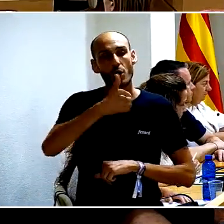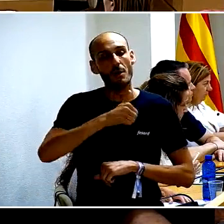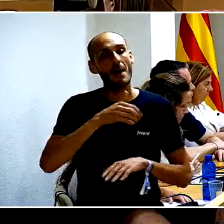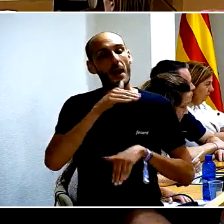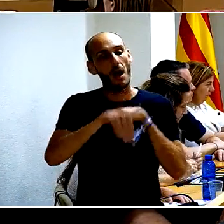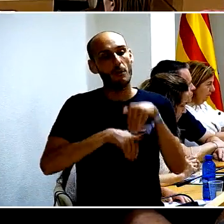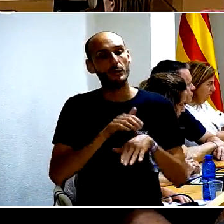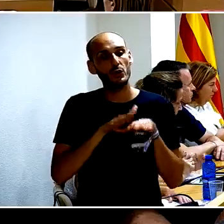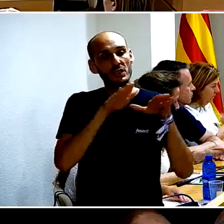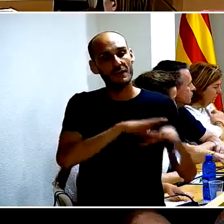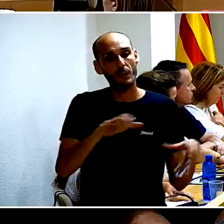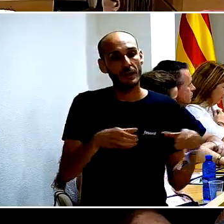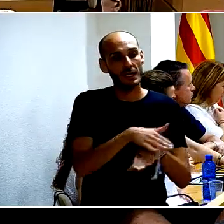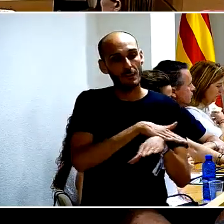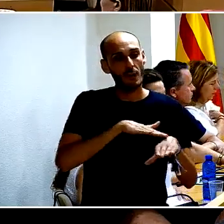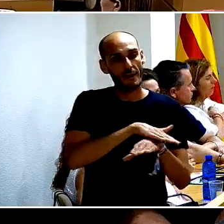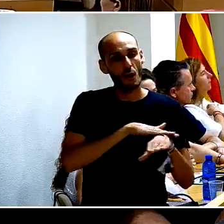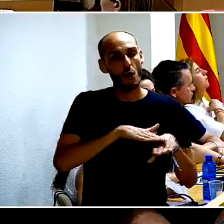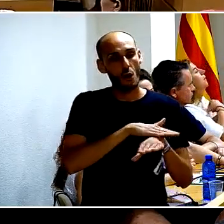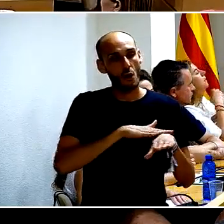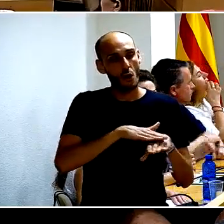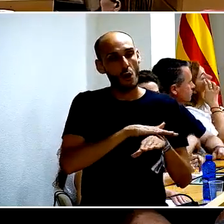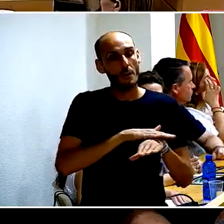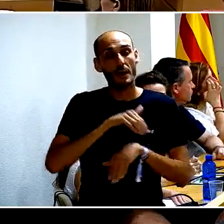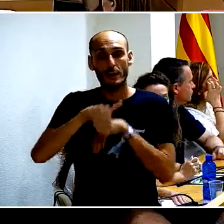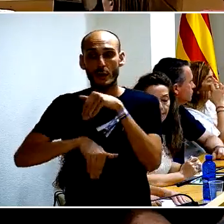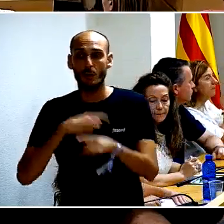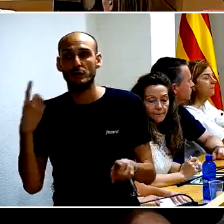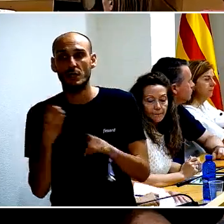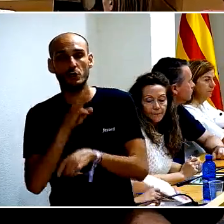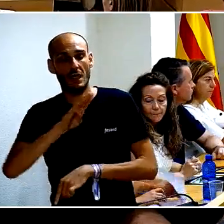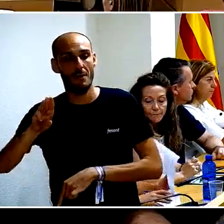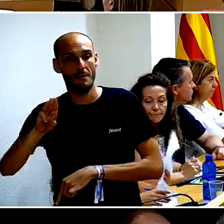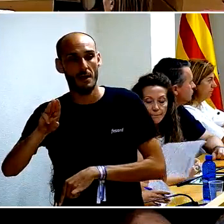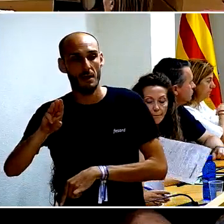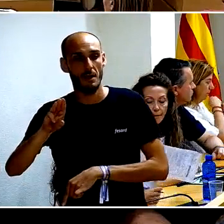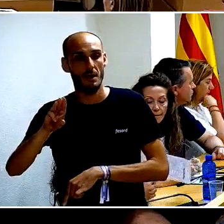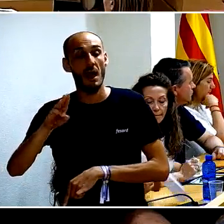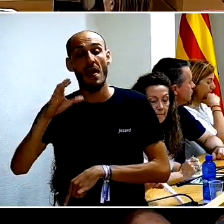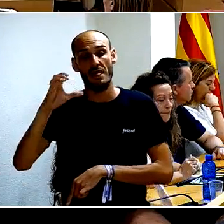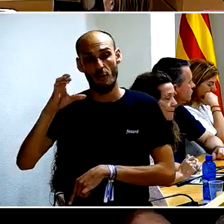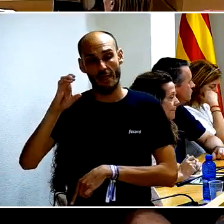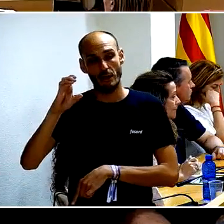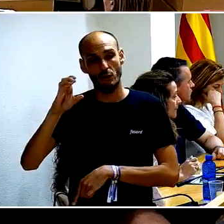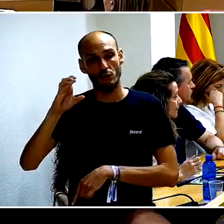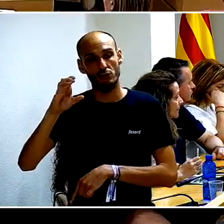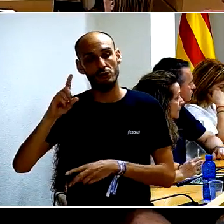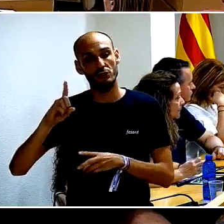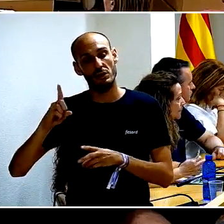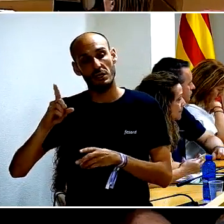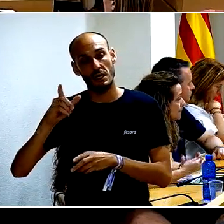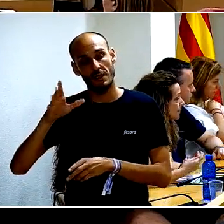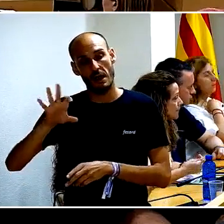vots favorables de l'equip de govern i els vots en contra del Partit Popular, del vot de Ciudadanos i de la regidora no